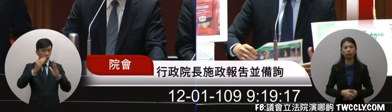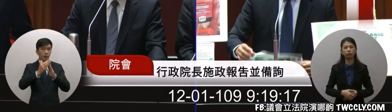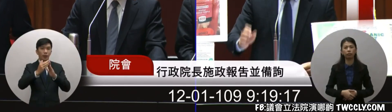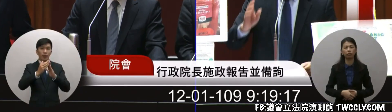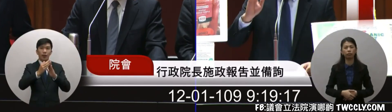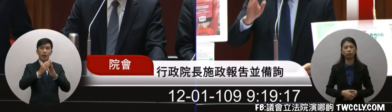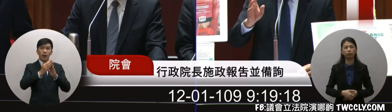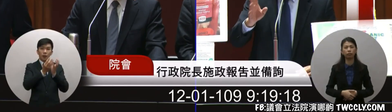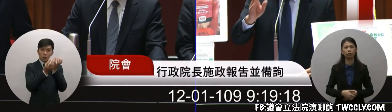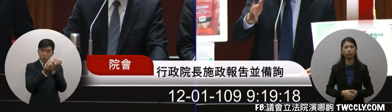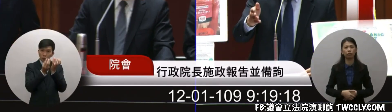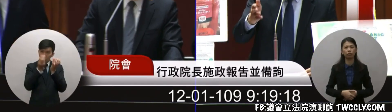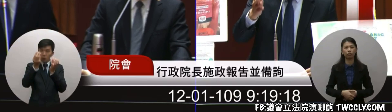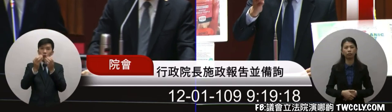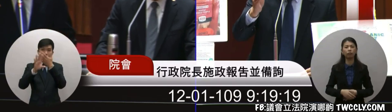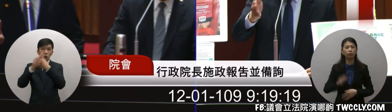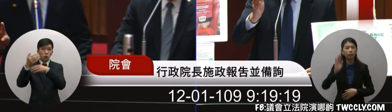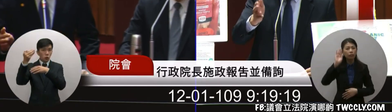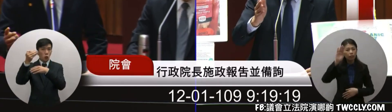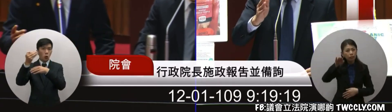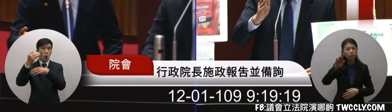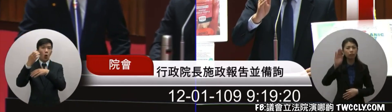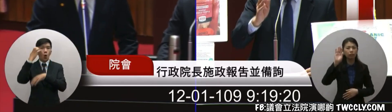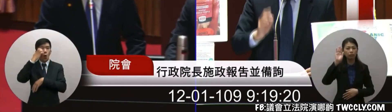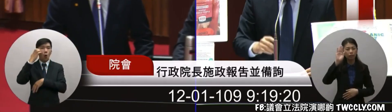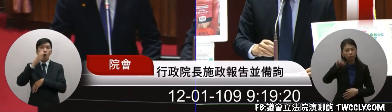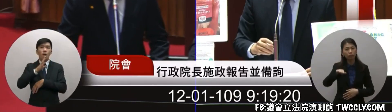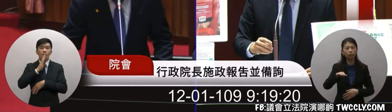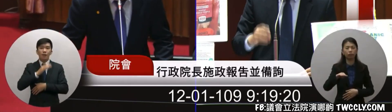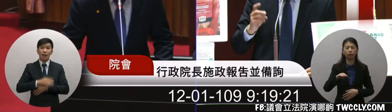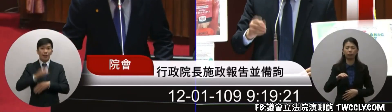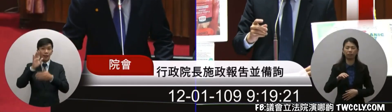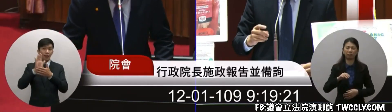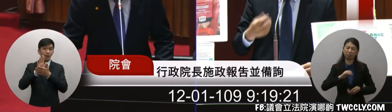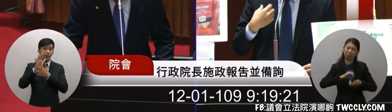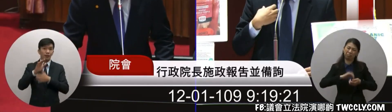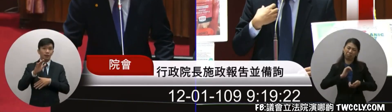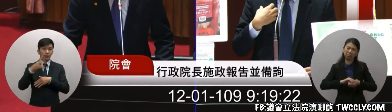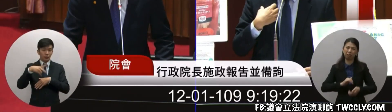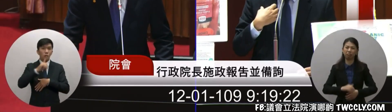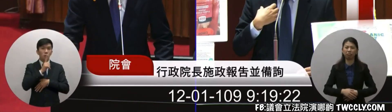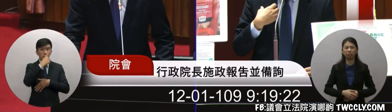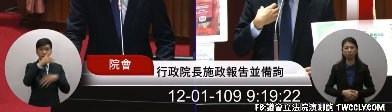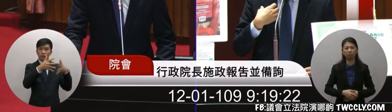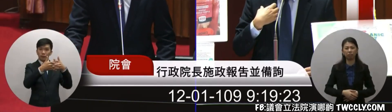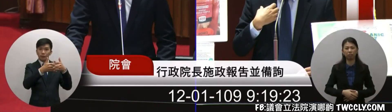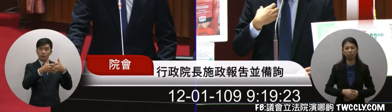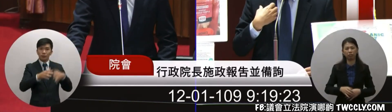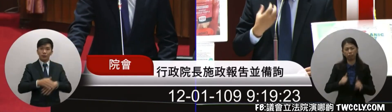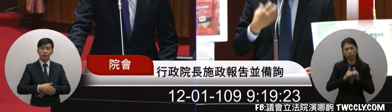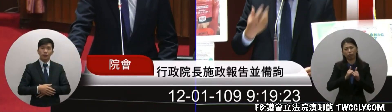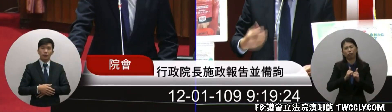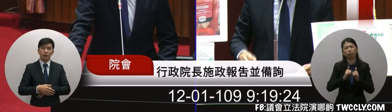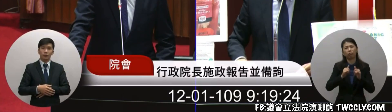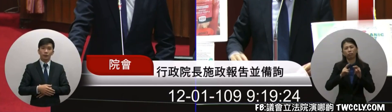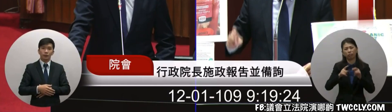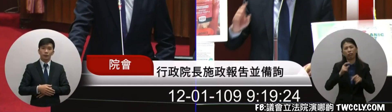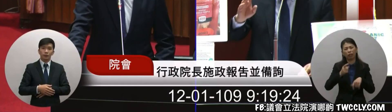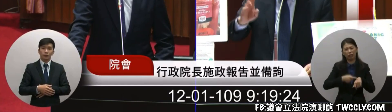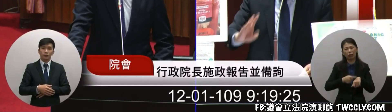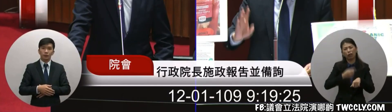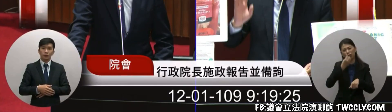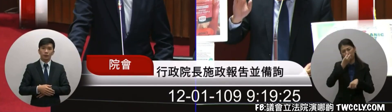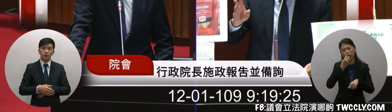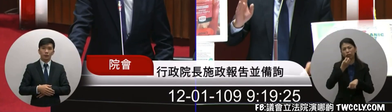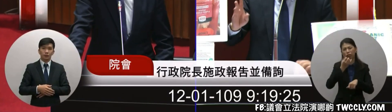欧盟，不用来。 可是未来哈，可是未来这是难说了。 只有美国。 而且另外一个就是我们还是膳食习惯的问题，因为我们真的太多。